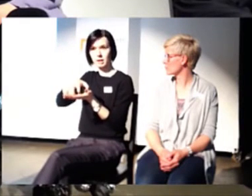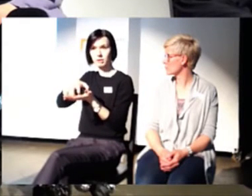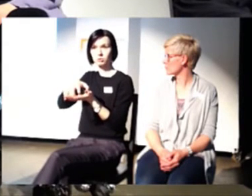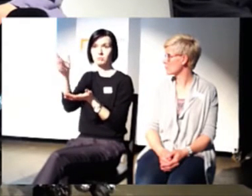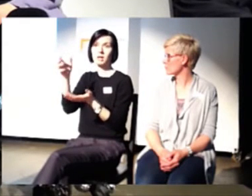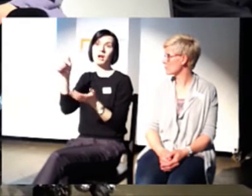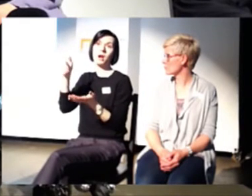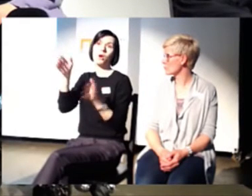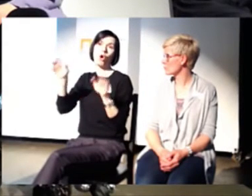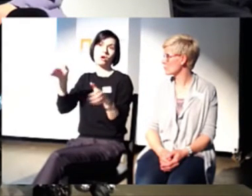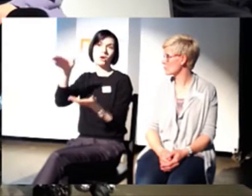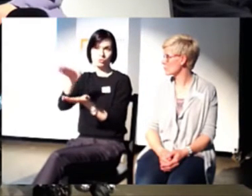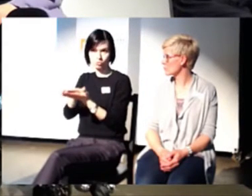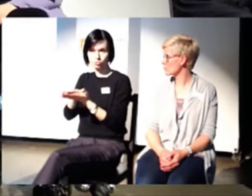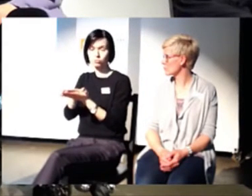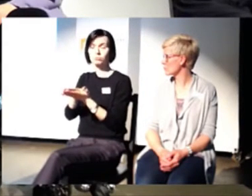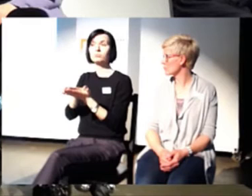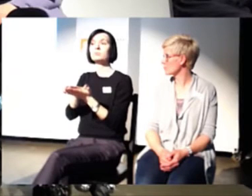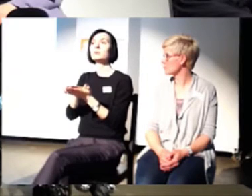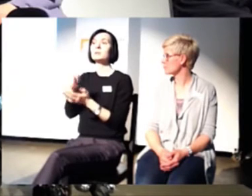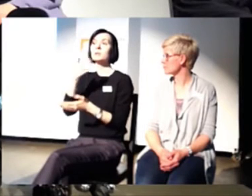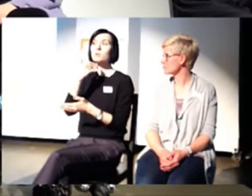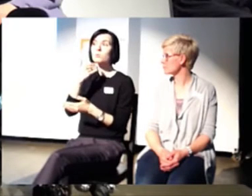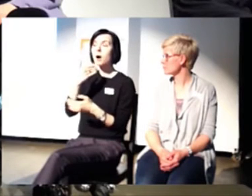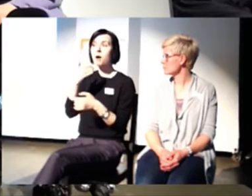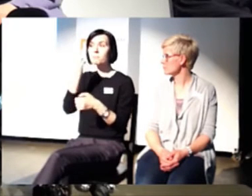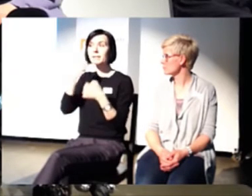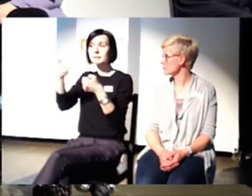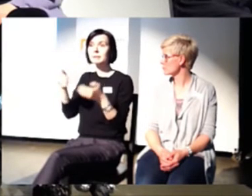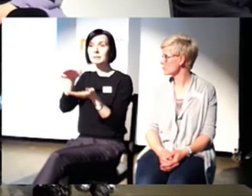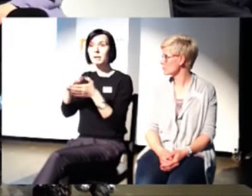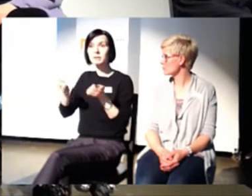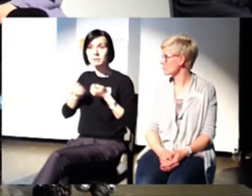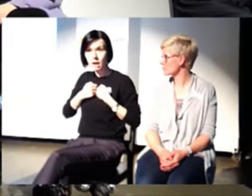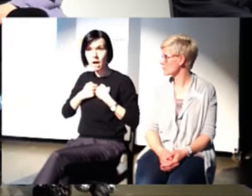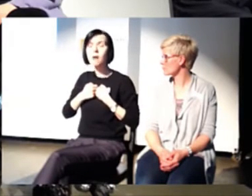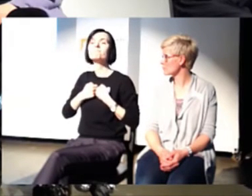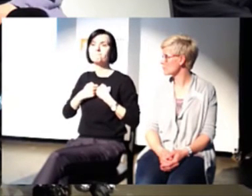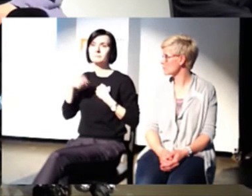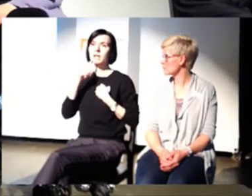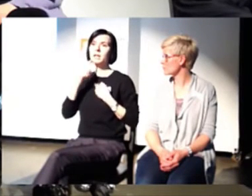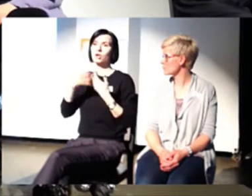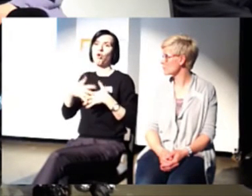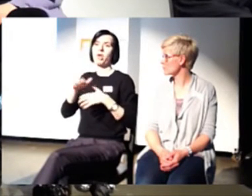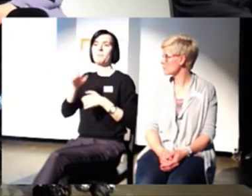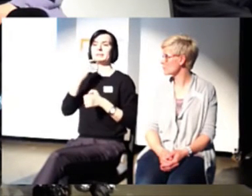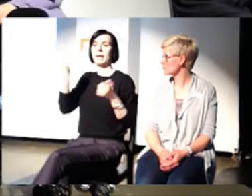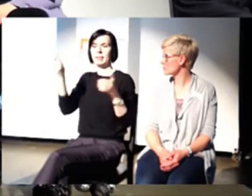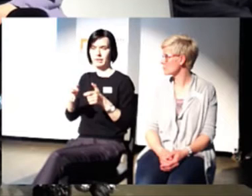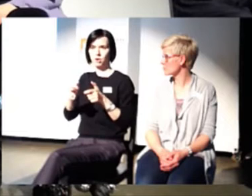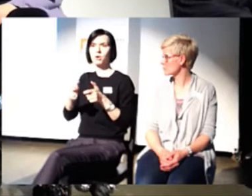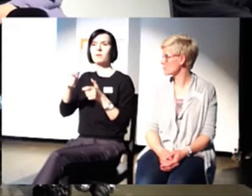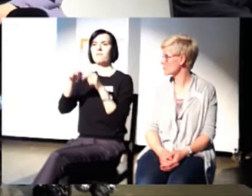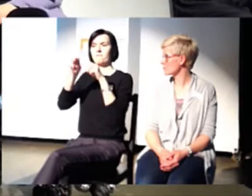Ja lista residenssipaikan saajista julkaistetaan kunnansäätiön verkkosivuilla pian sen